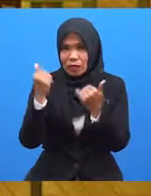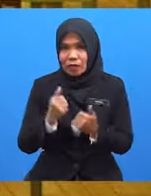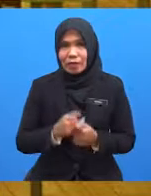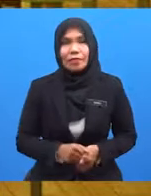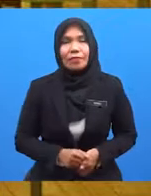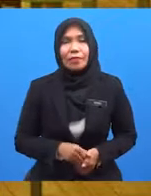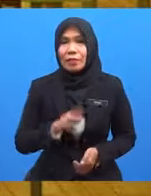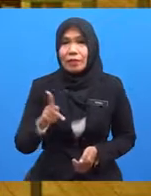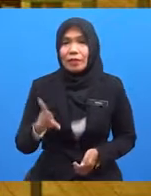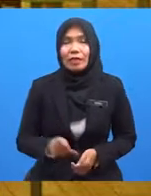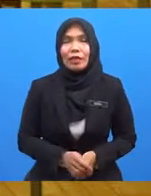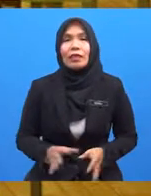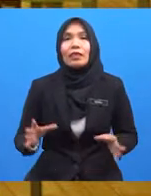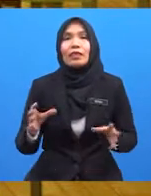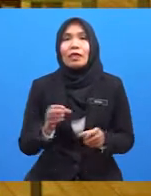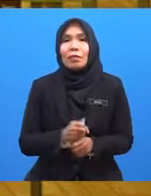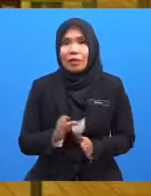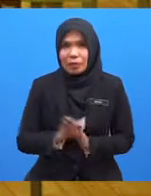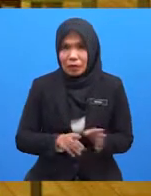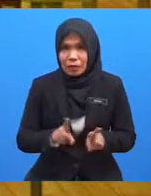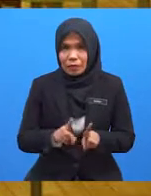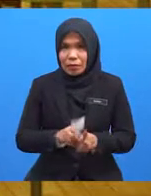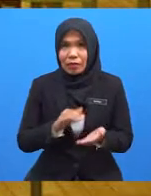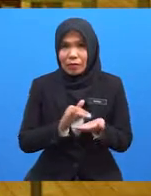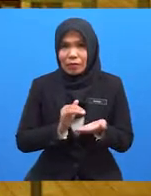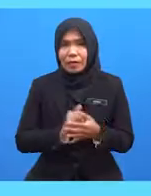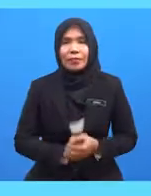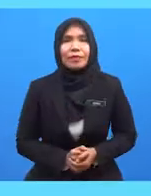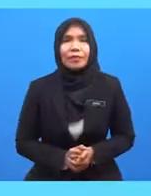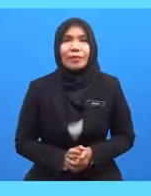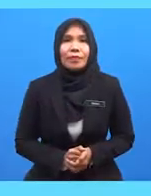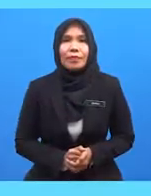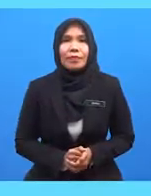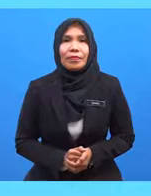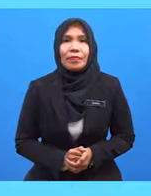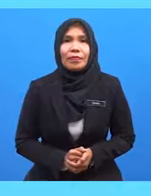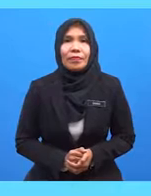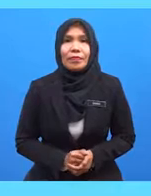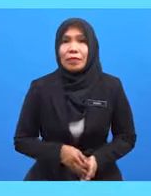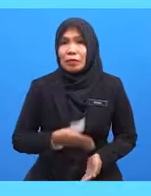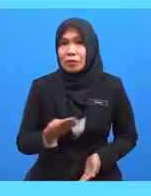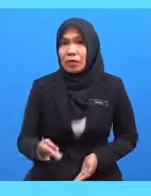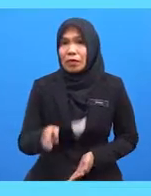isi perbincangan kita. Ayuh kita mulakan. Bahan bukti.